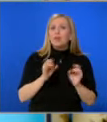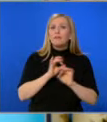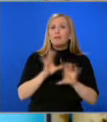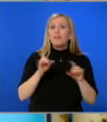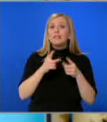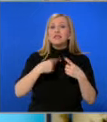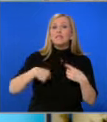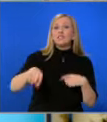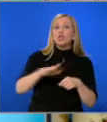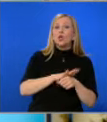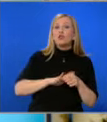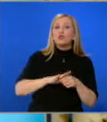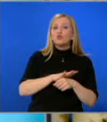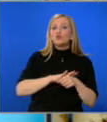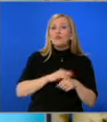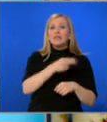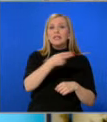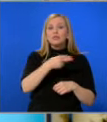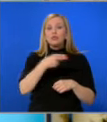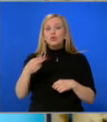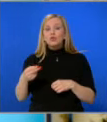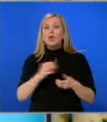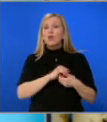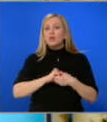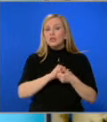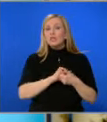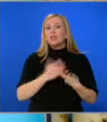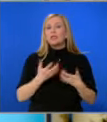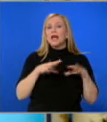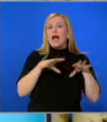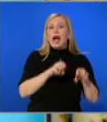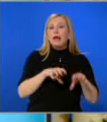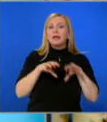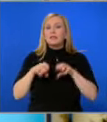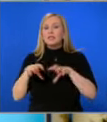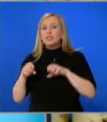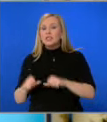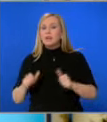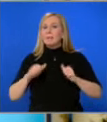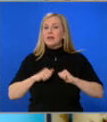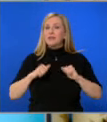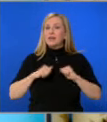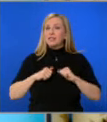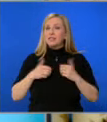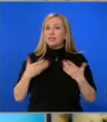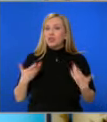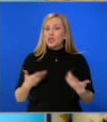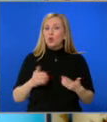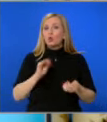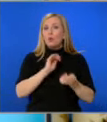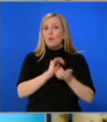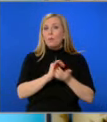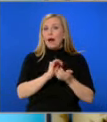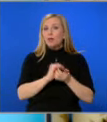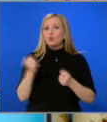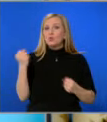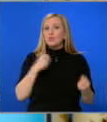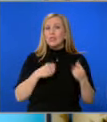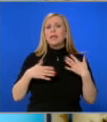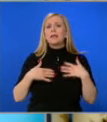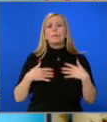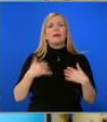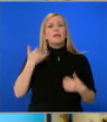за всички основни институции и организации, които са ангажирани с превенцията и защитата от домашното насилие. Има телефонни